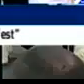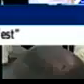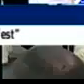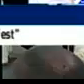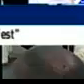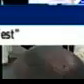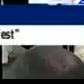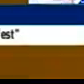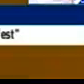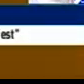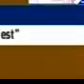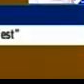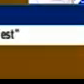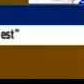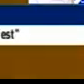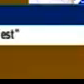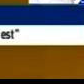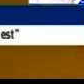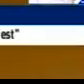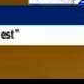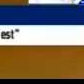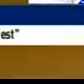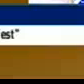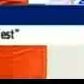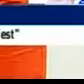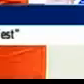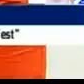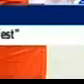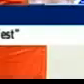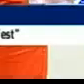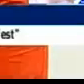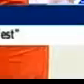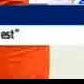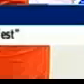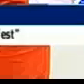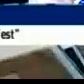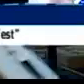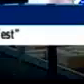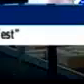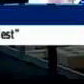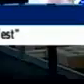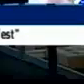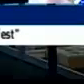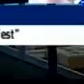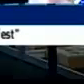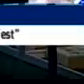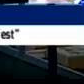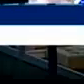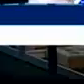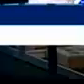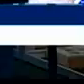sprijinul Institutului Cultural Român și a Ministerului Educației, Culturii și Cercetării din Republica Moldova. Sunt titluri